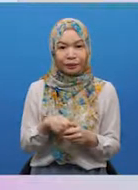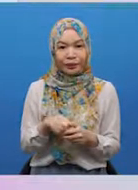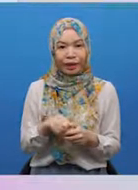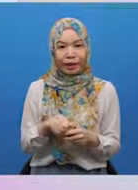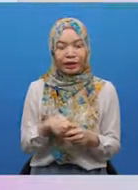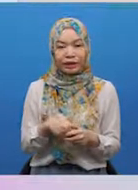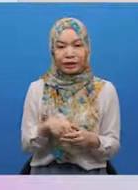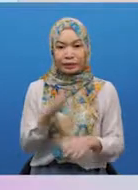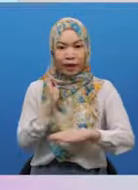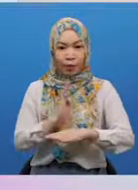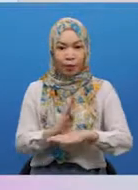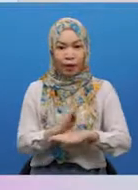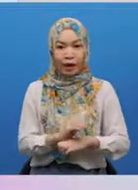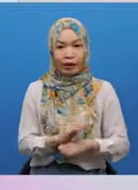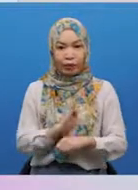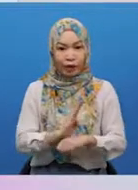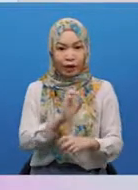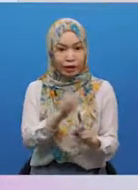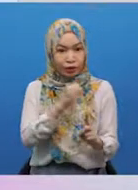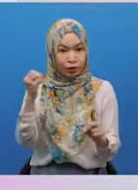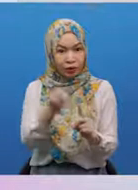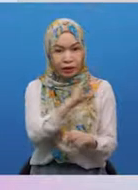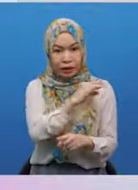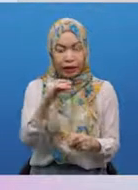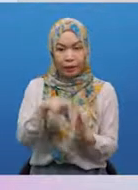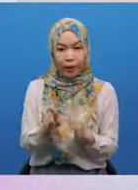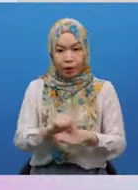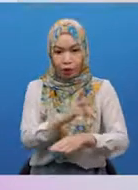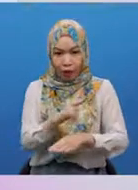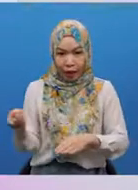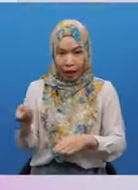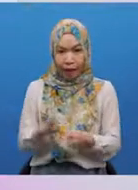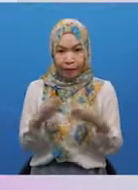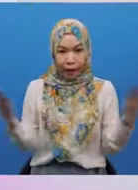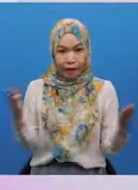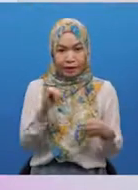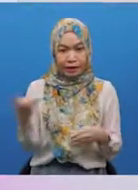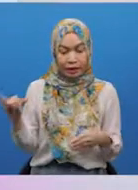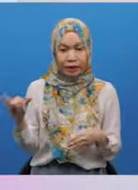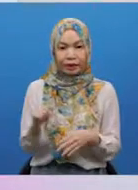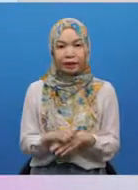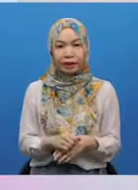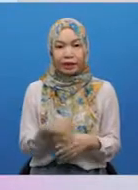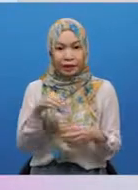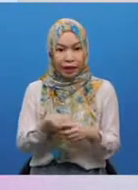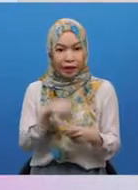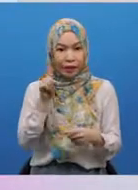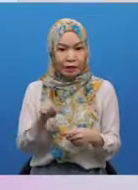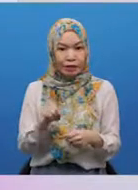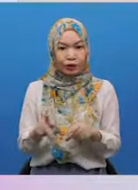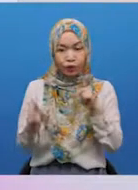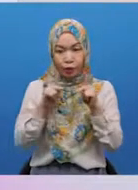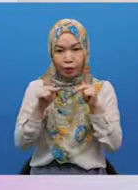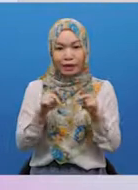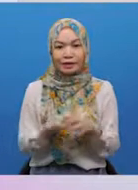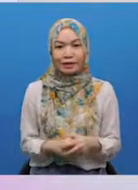sosial dan kesan penggunaan bahasanya kepada peserta dalam sesuatu